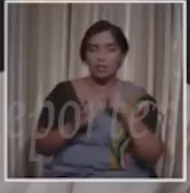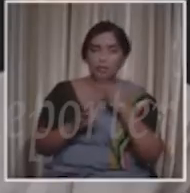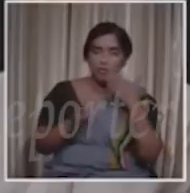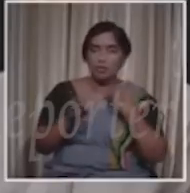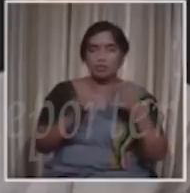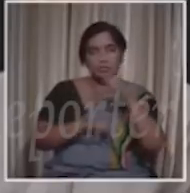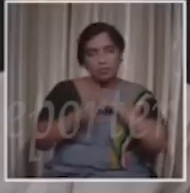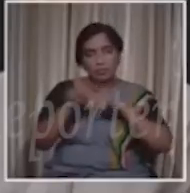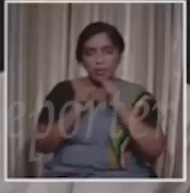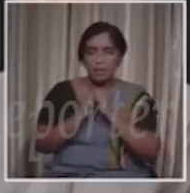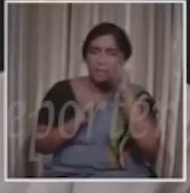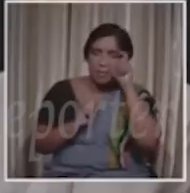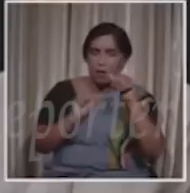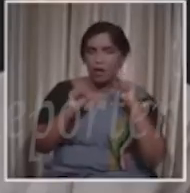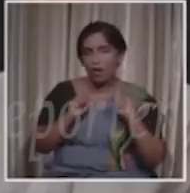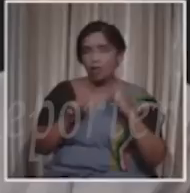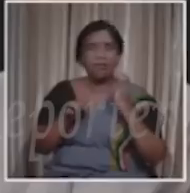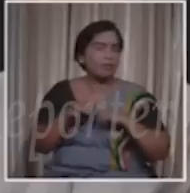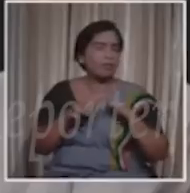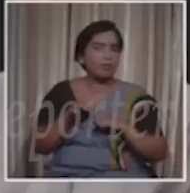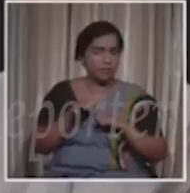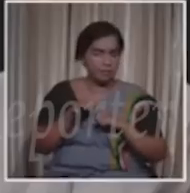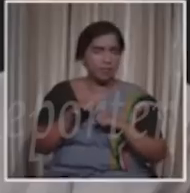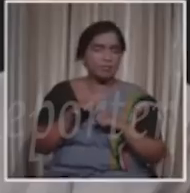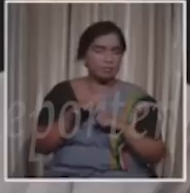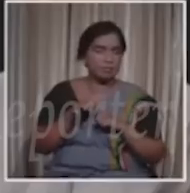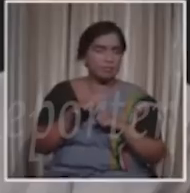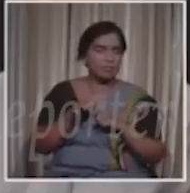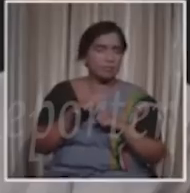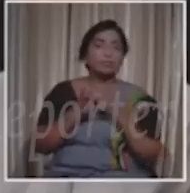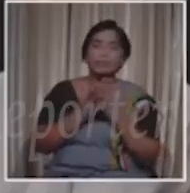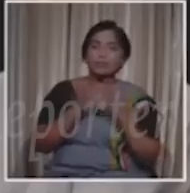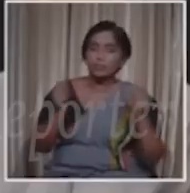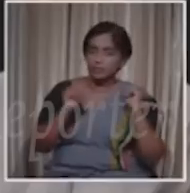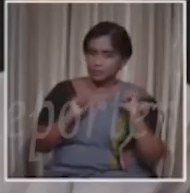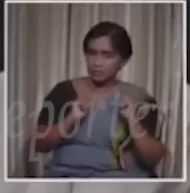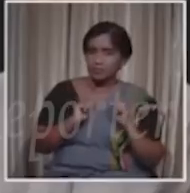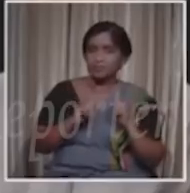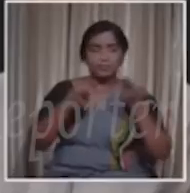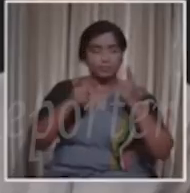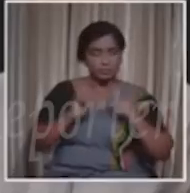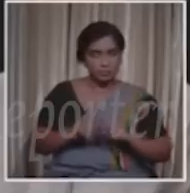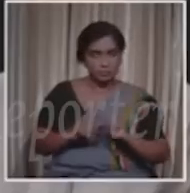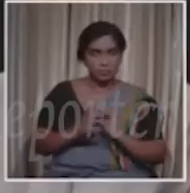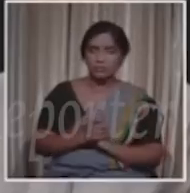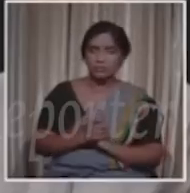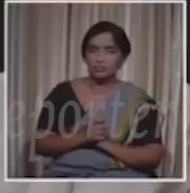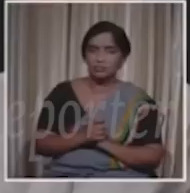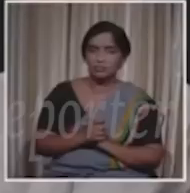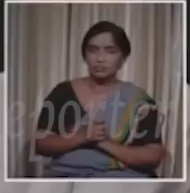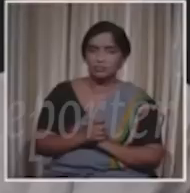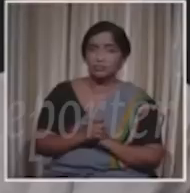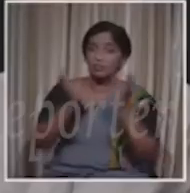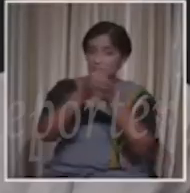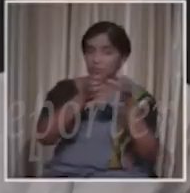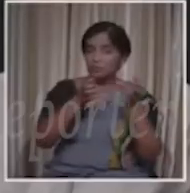වුණොත් ආපහු එන්න දෙන ගෙදර අය දැන් කියනවා ඇයි එන්නේ මා මේක දැන් මේ මේ මේ තනතුරු ඉවත් වෙන එක මට ඕනේ හොඳ අය එන්නේ